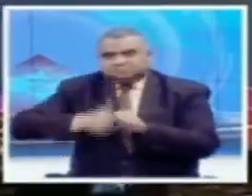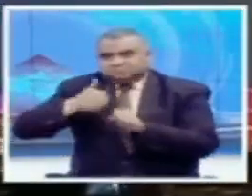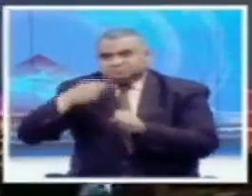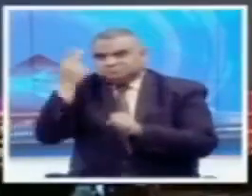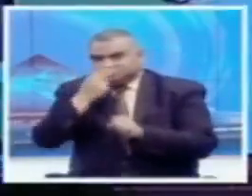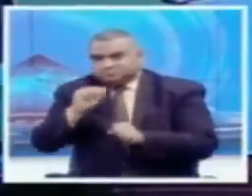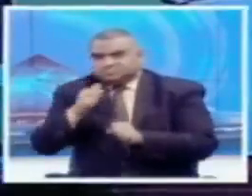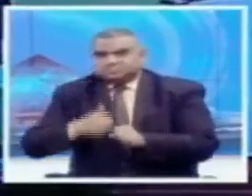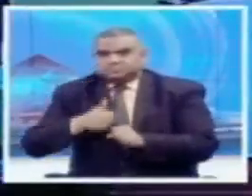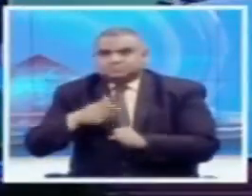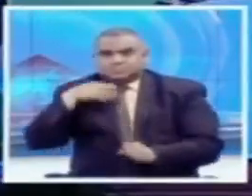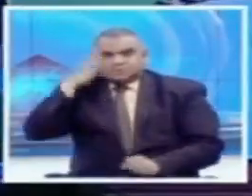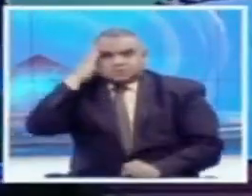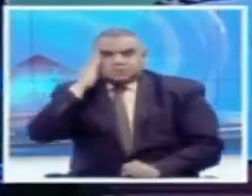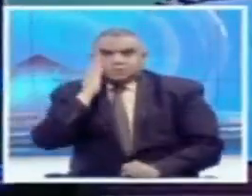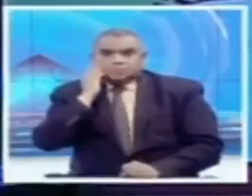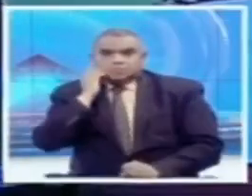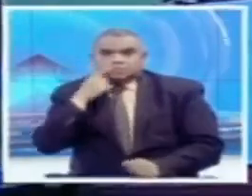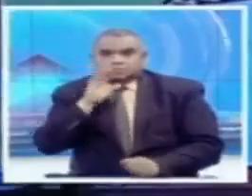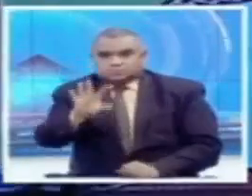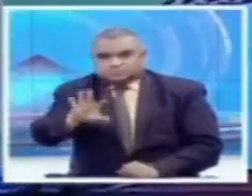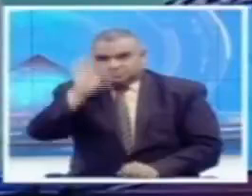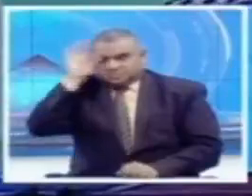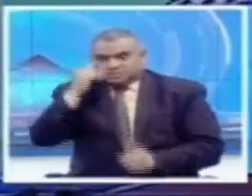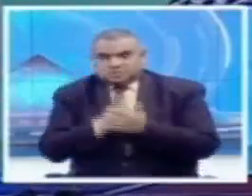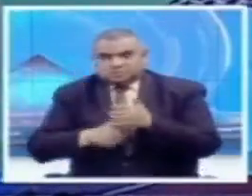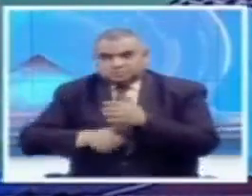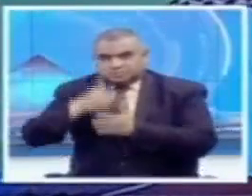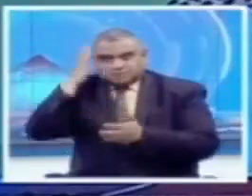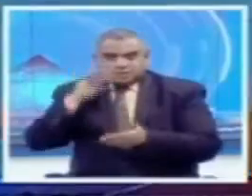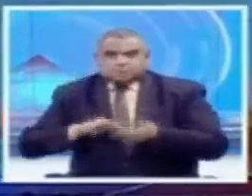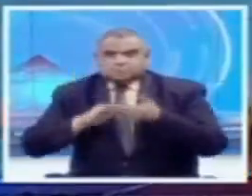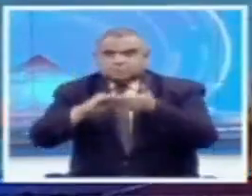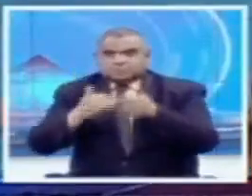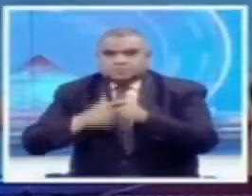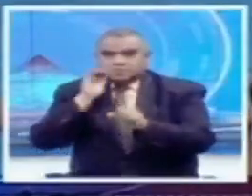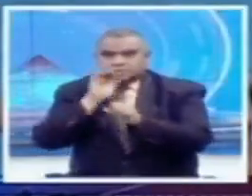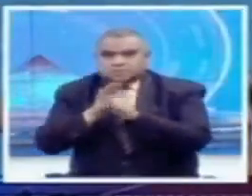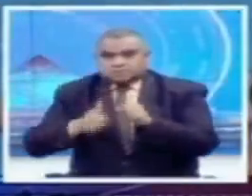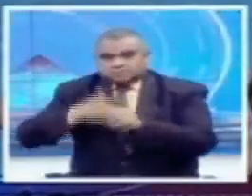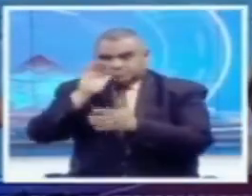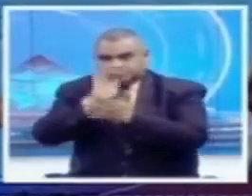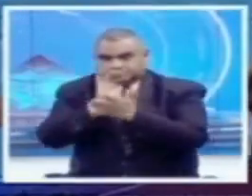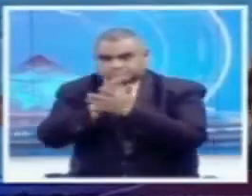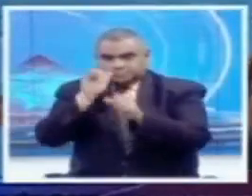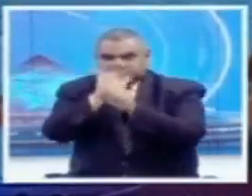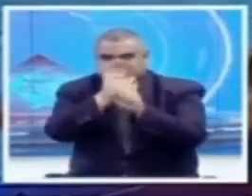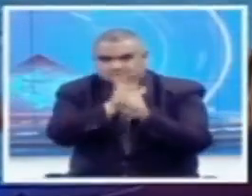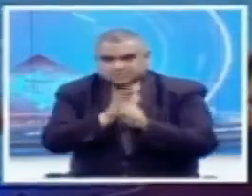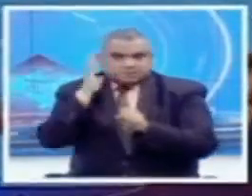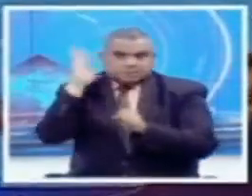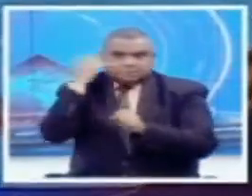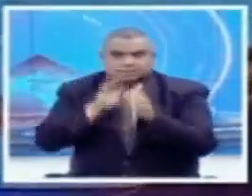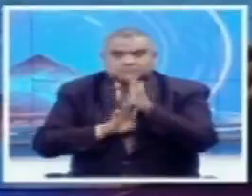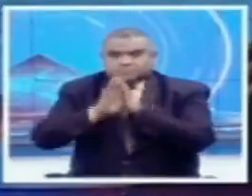جديد. نحن شرفنا بهذا الاختيار لأن يدعمنا ويقدم لنا أيضا مساندة للرجال والنساء العاملين معنا